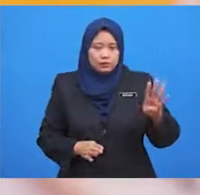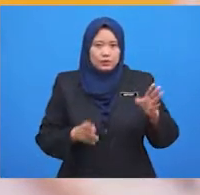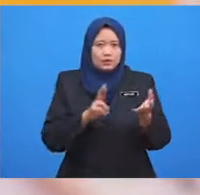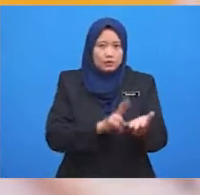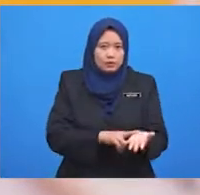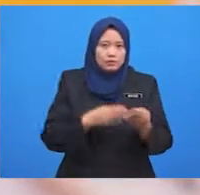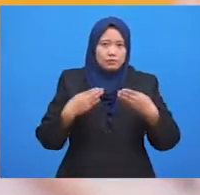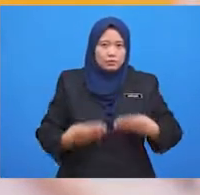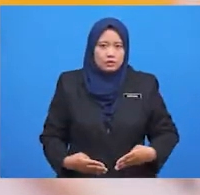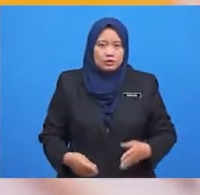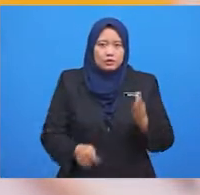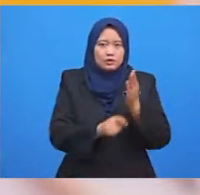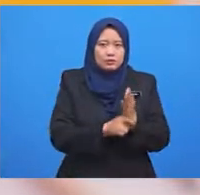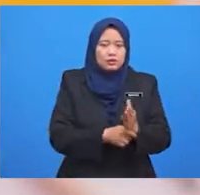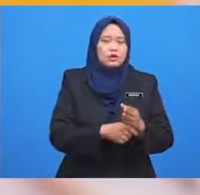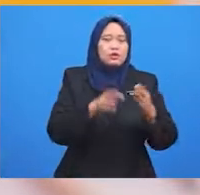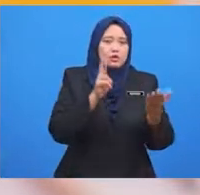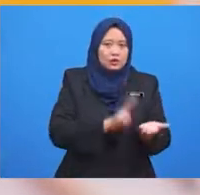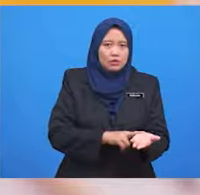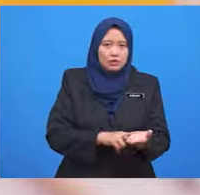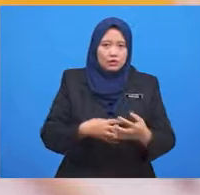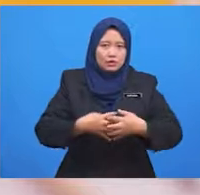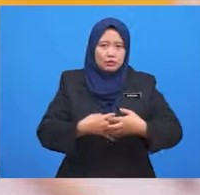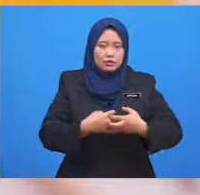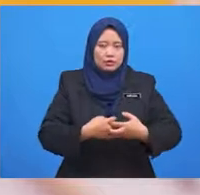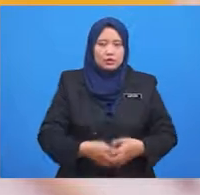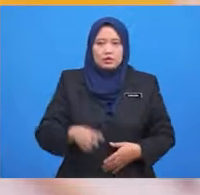tambah rawatan mesin RM100 hingga